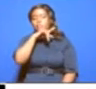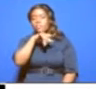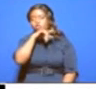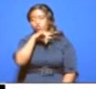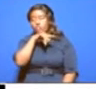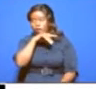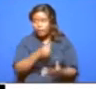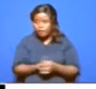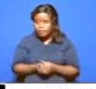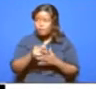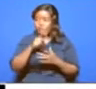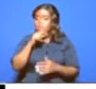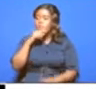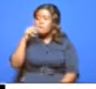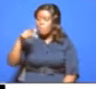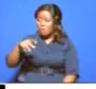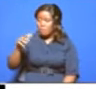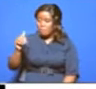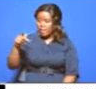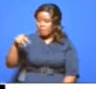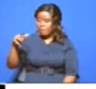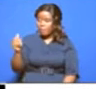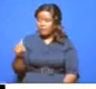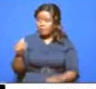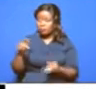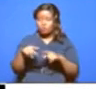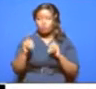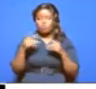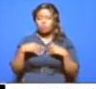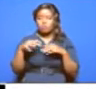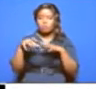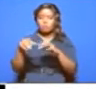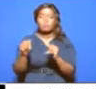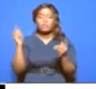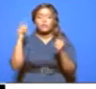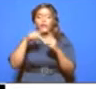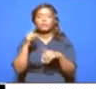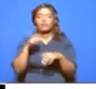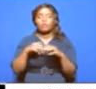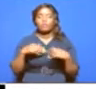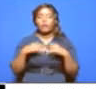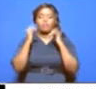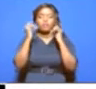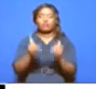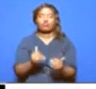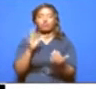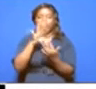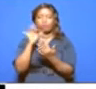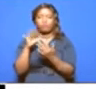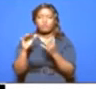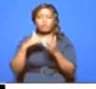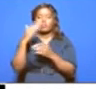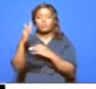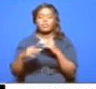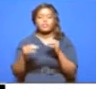Paul Sunday Emoloto anashikilia wadhifa huo hadi uchaguzi utakapoandaliwa katika muda wa miezi sita ijayo.